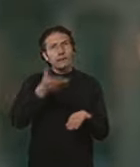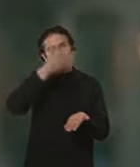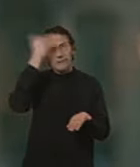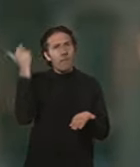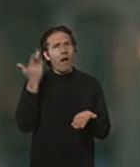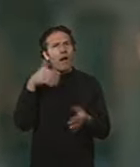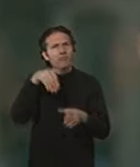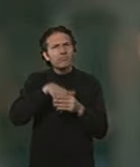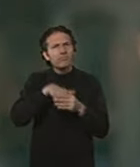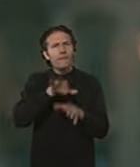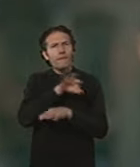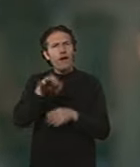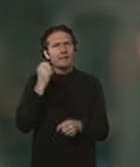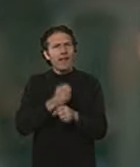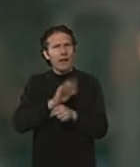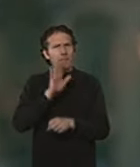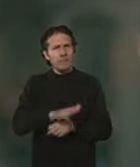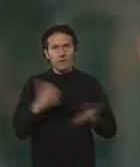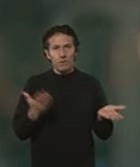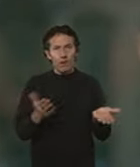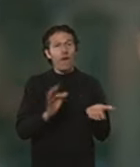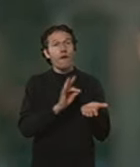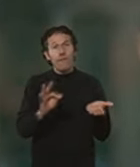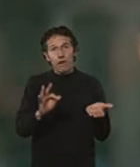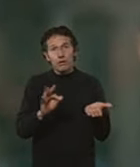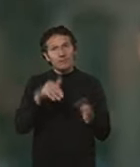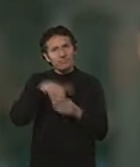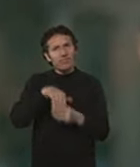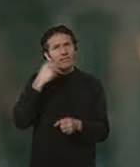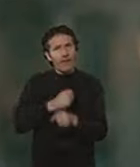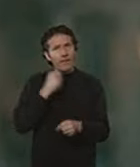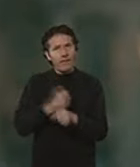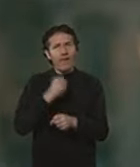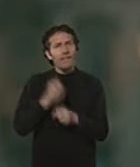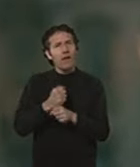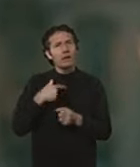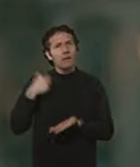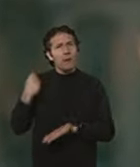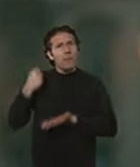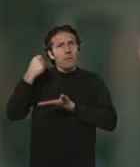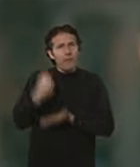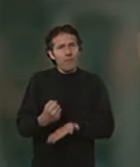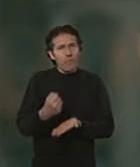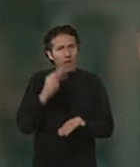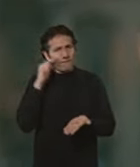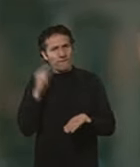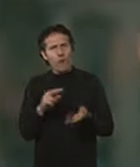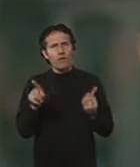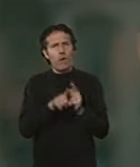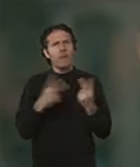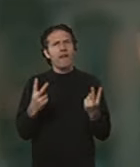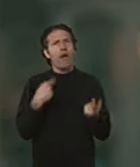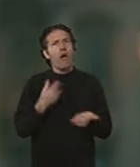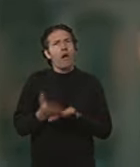du travail que lorsque la France du travail considère son patrimoine elle ne le regarde pas comme une valeur